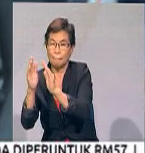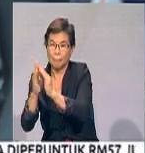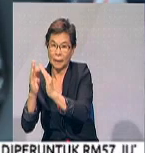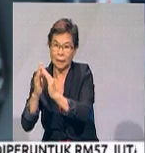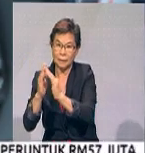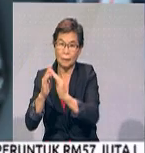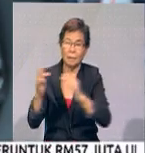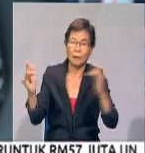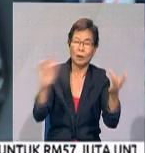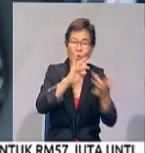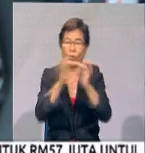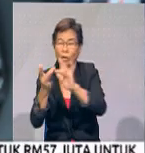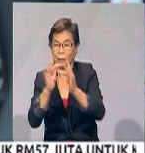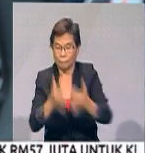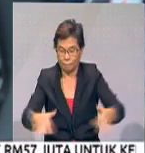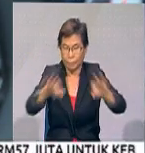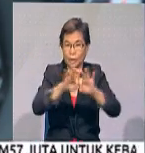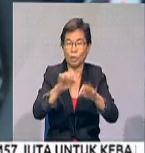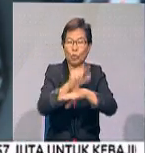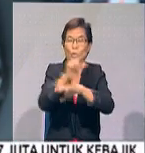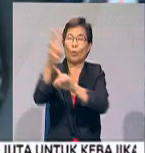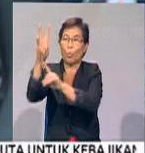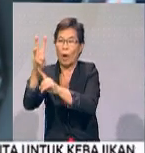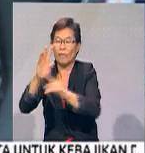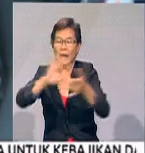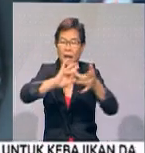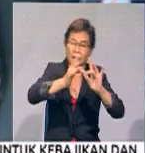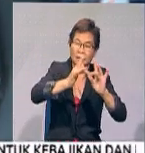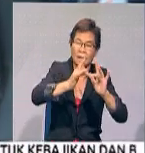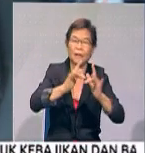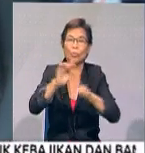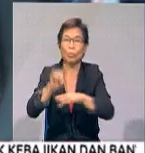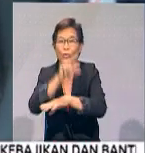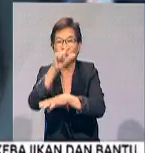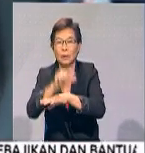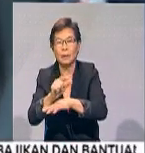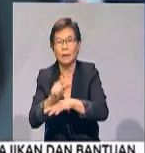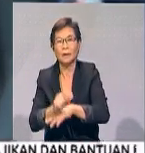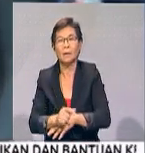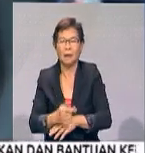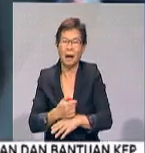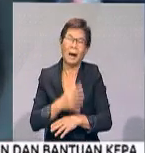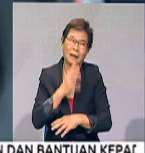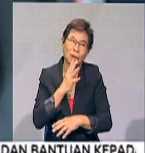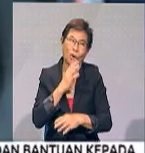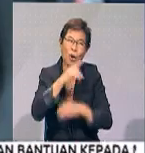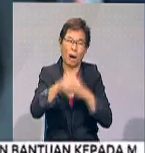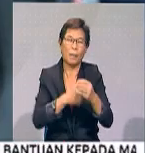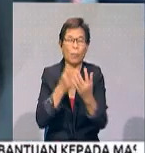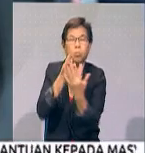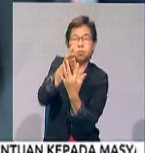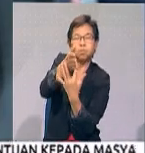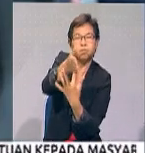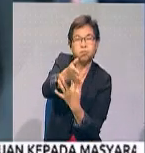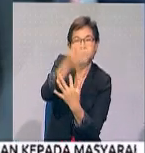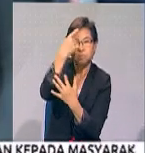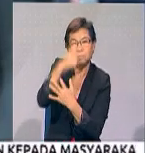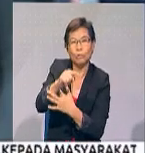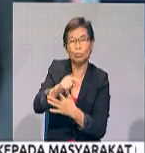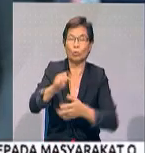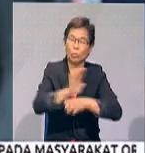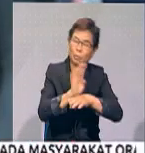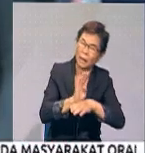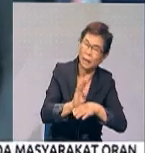yang penting, iaitu penggunaan Wi-Fi, internet. Maka ada juga disebut tentang aplikasi untuk